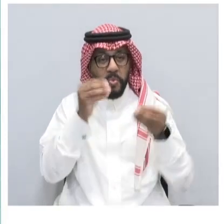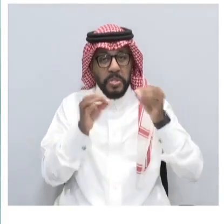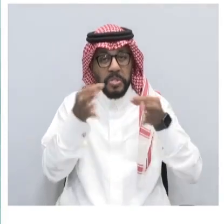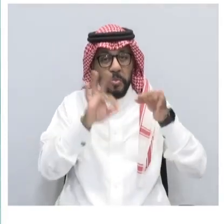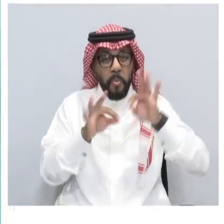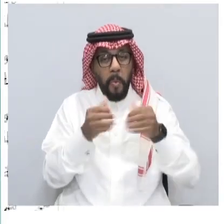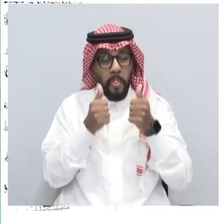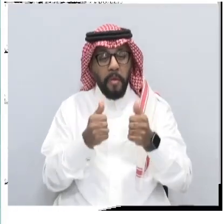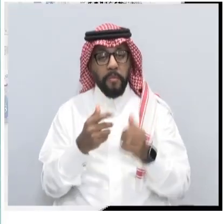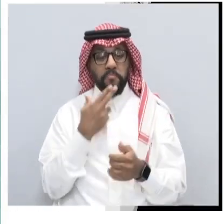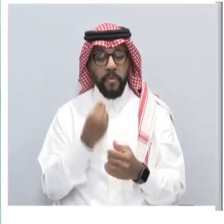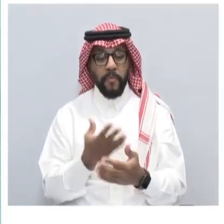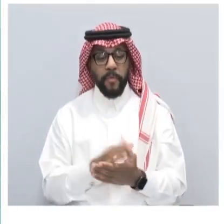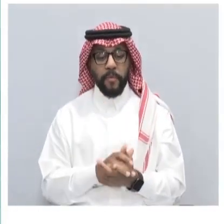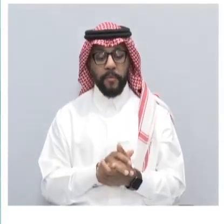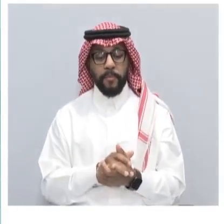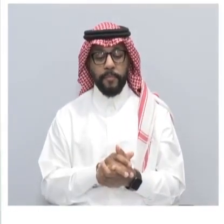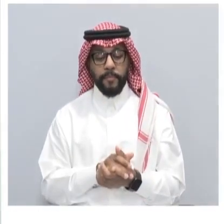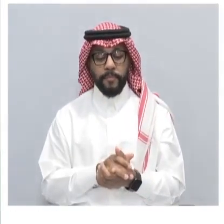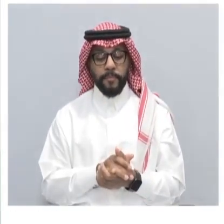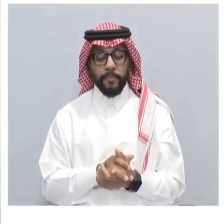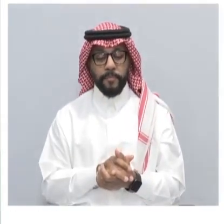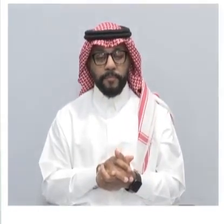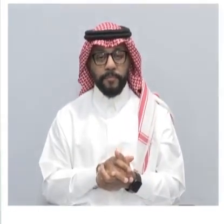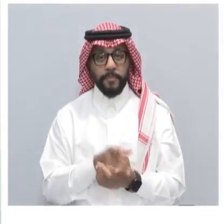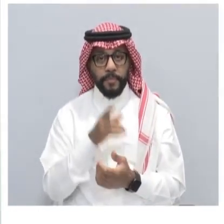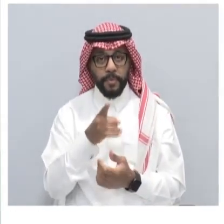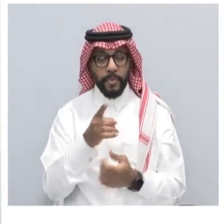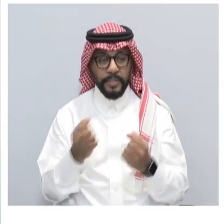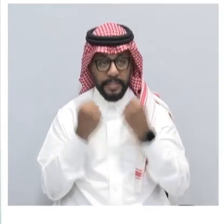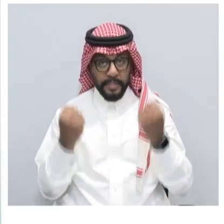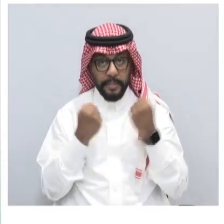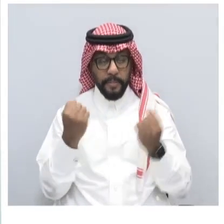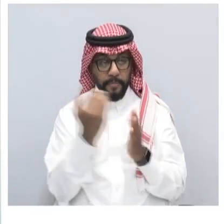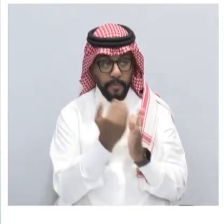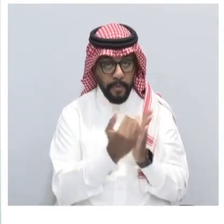خمسه لتنفيذ هذه الخطوات ابناء الطلاب